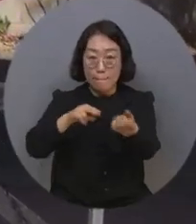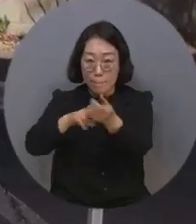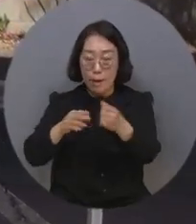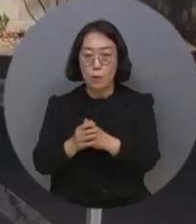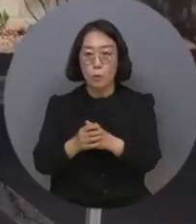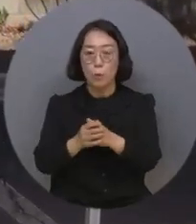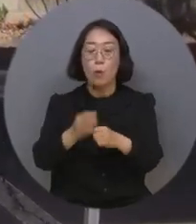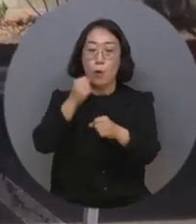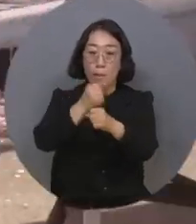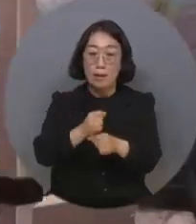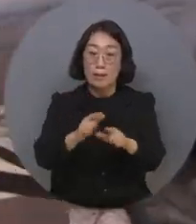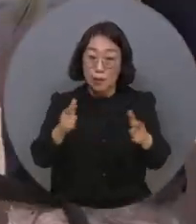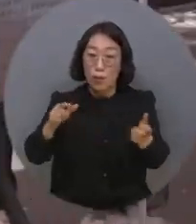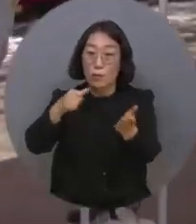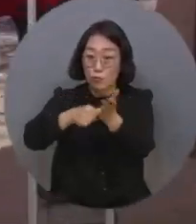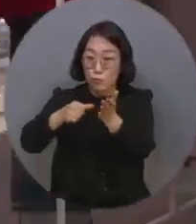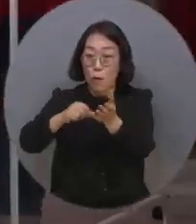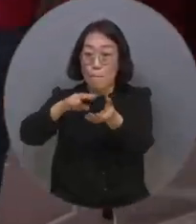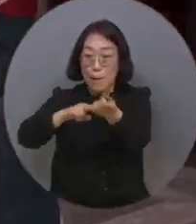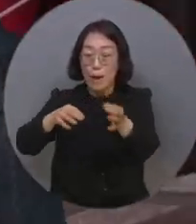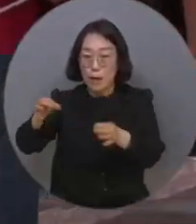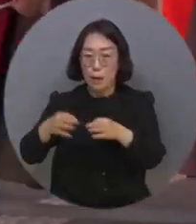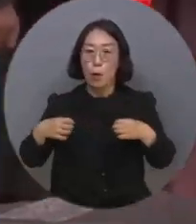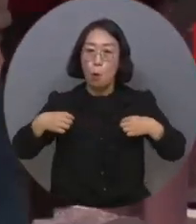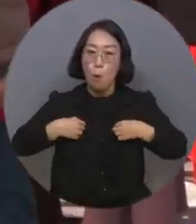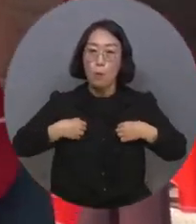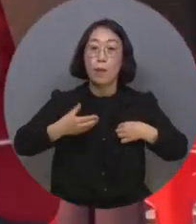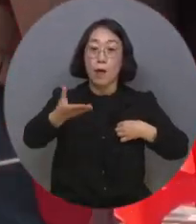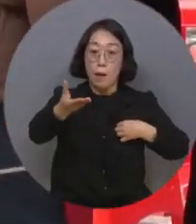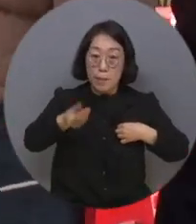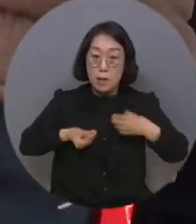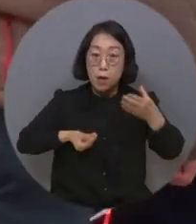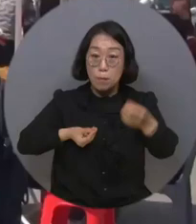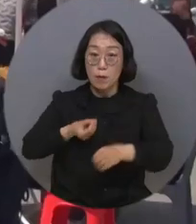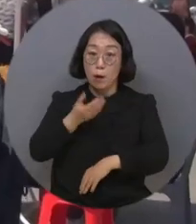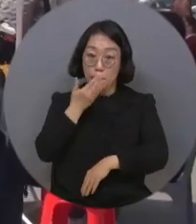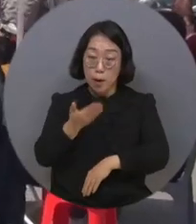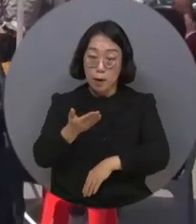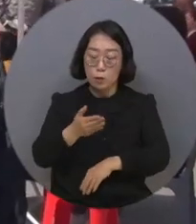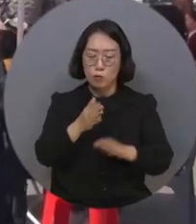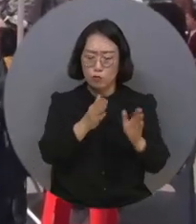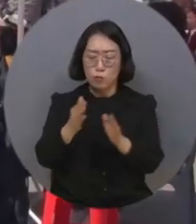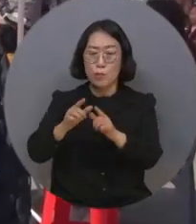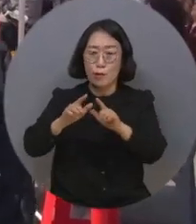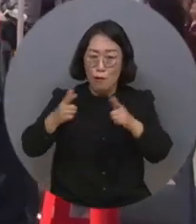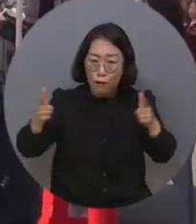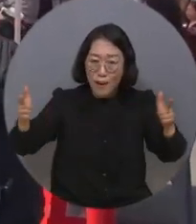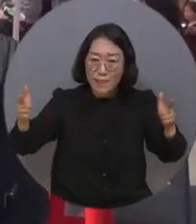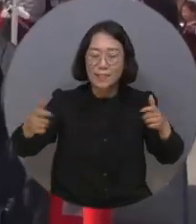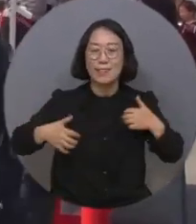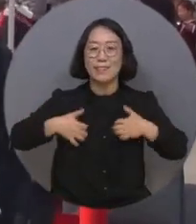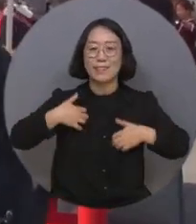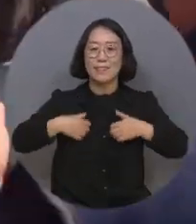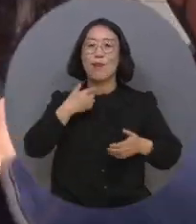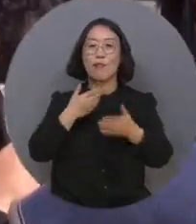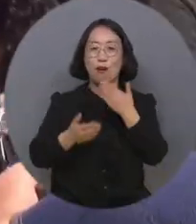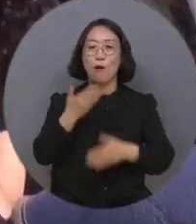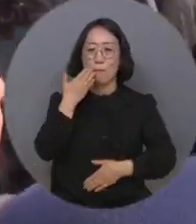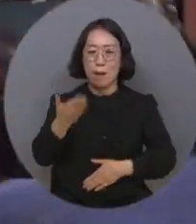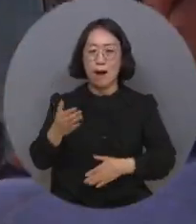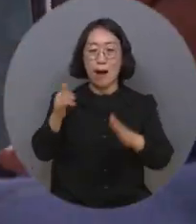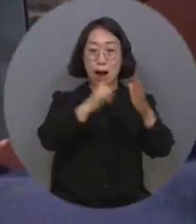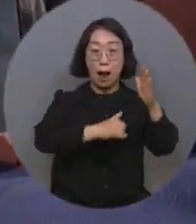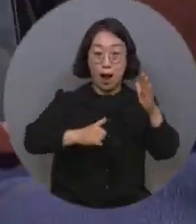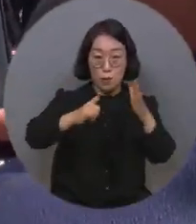작업장 생산품 판매, 드라마 속 의상 대여 등 다양한 준비로 주민들에게 즐거운 주말을 선물했습니다.